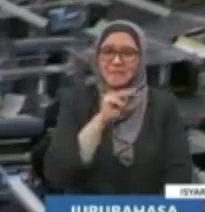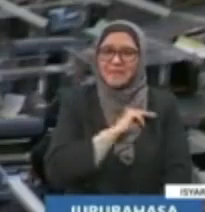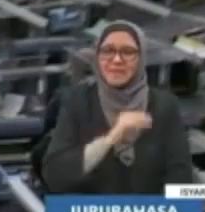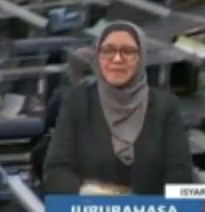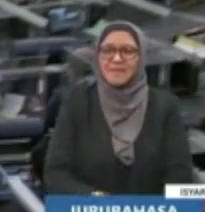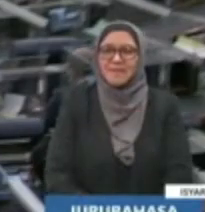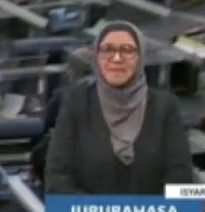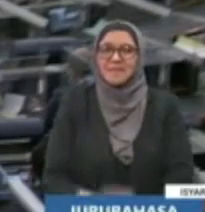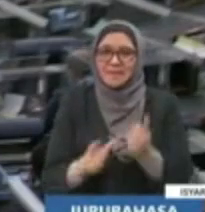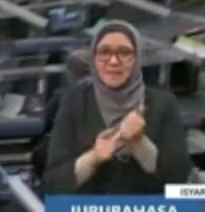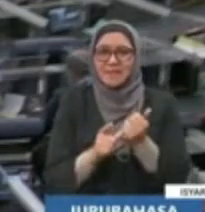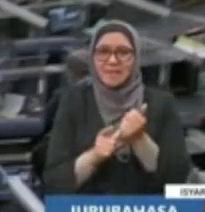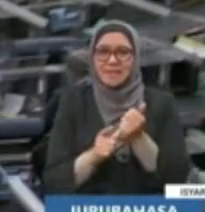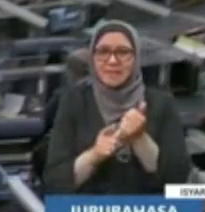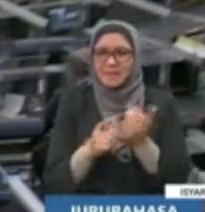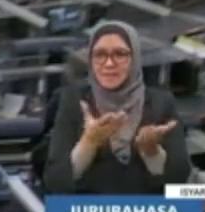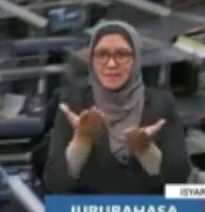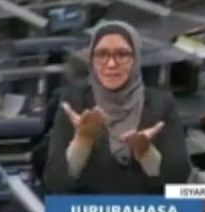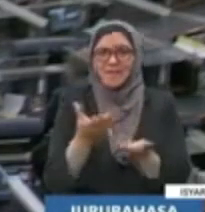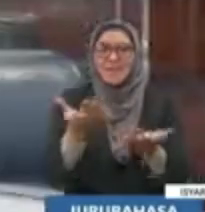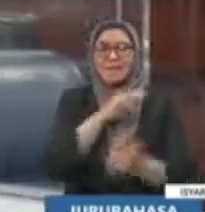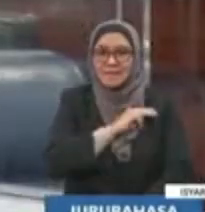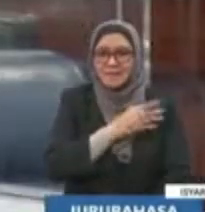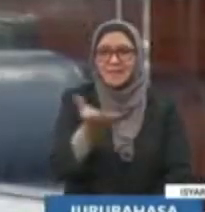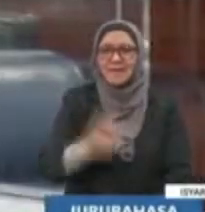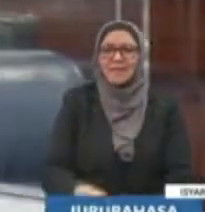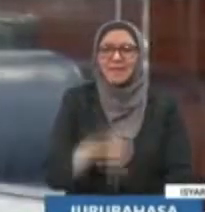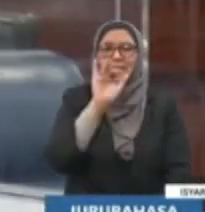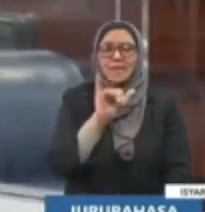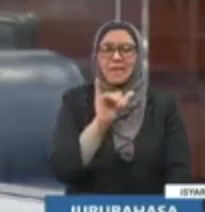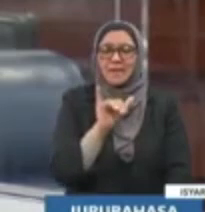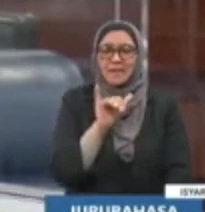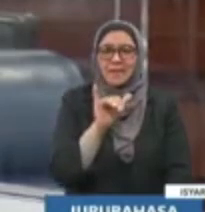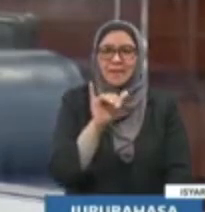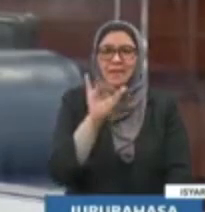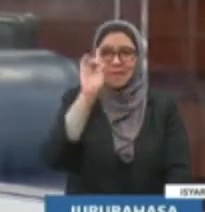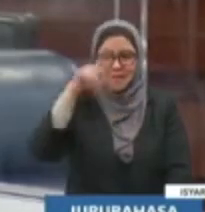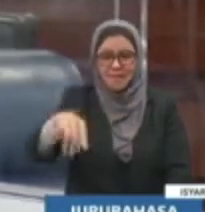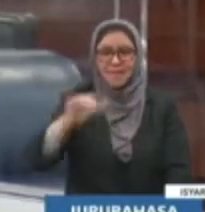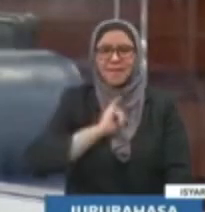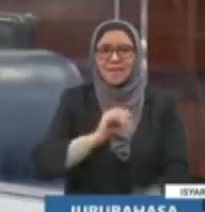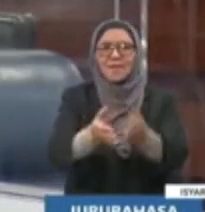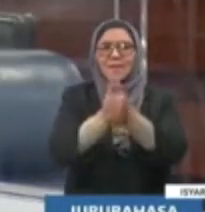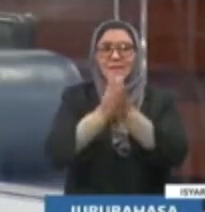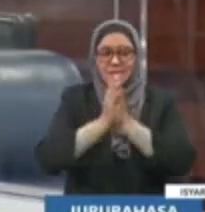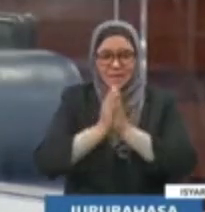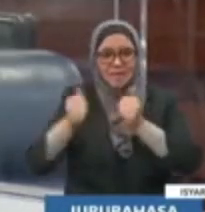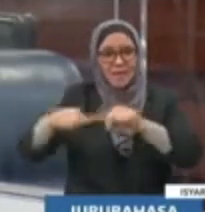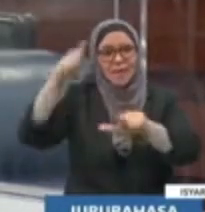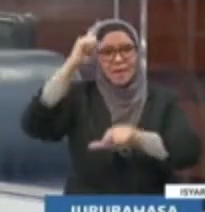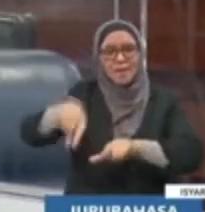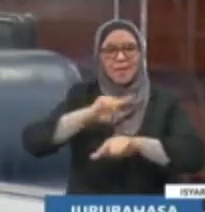Terima kasih, Tuan Dewan Petua. Menteri. Saya mohon izin untuk menjawab soalan daripada Yang Berhormat Kinabatan